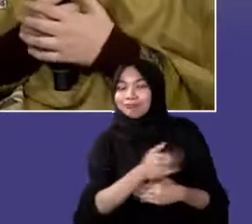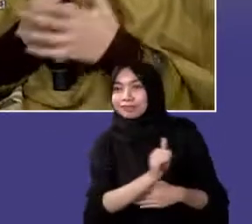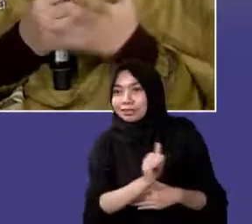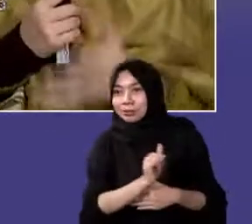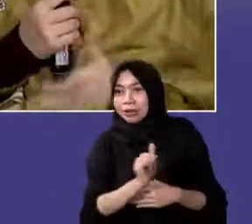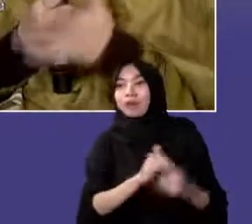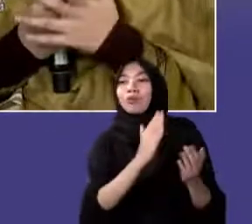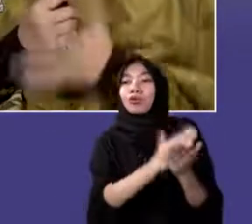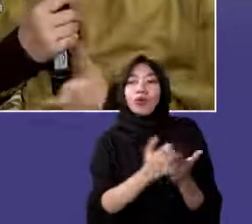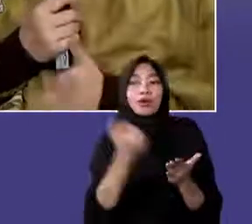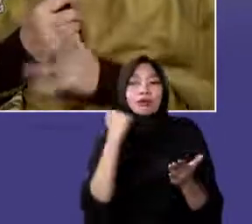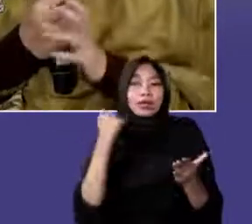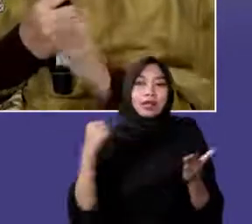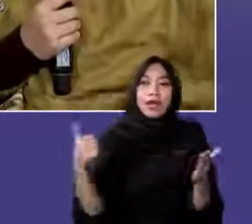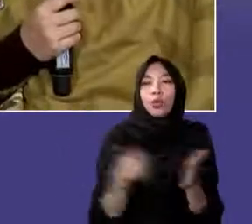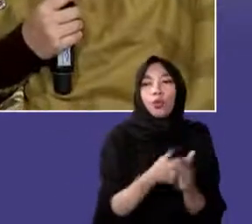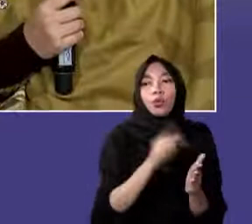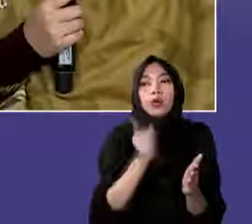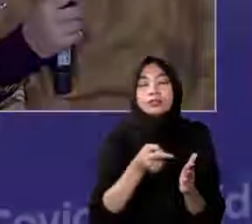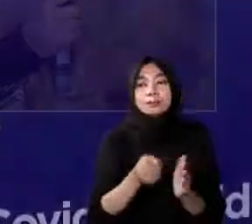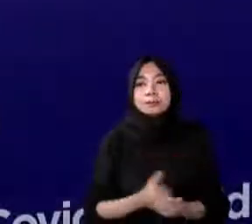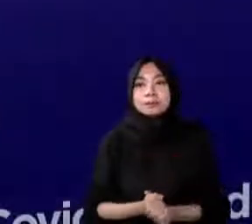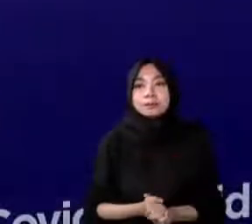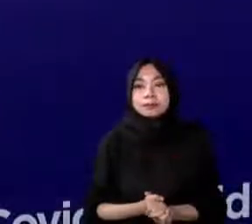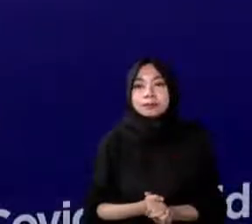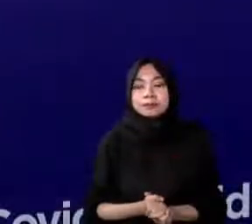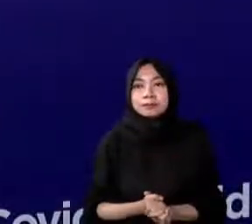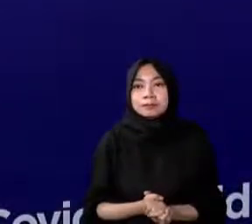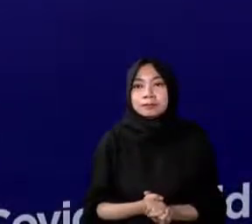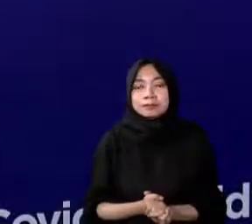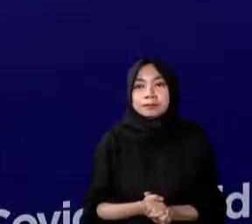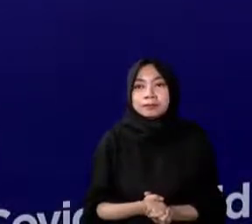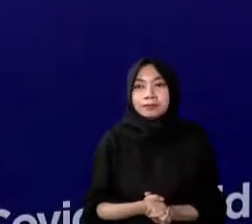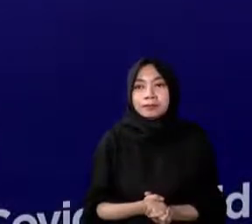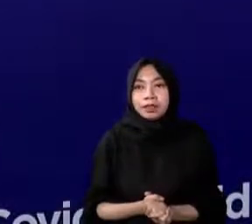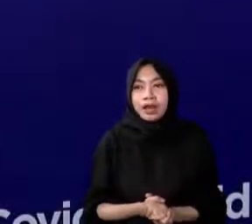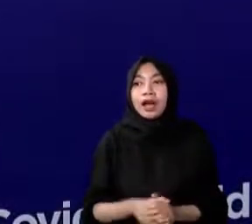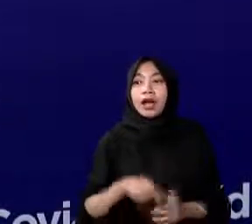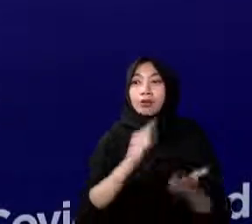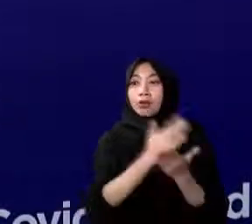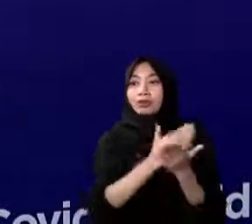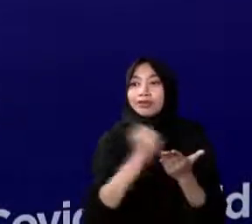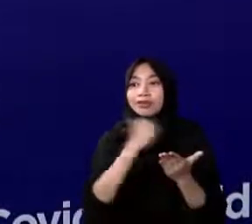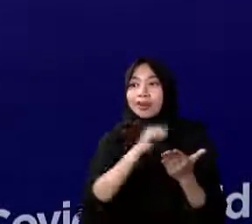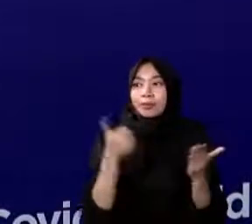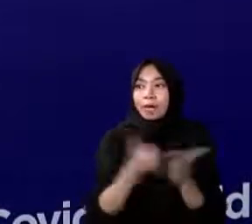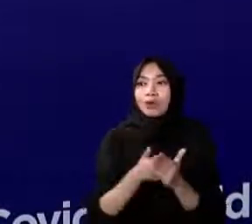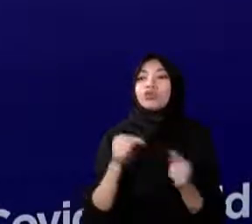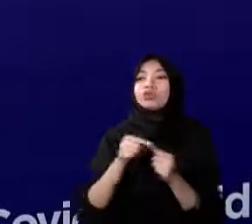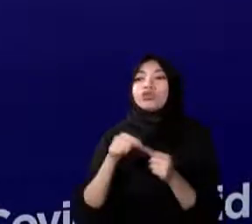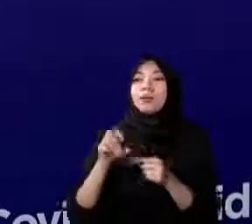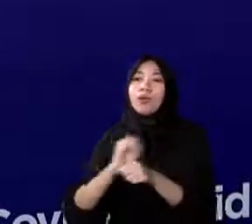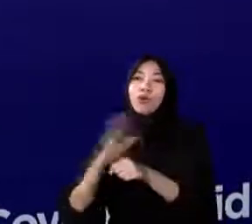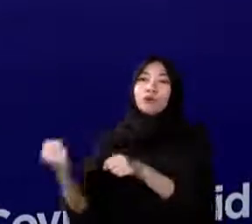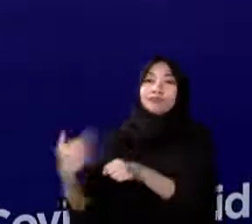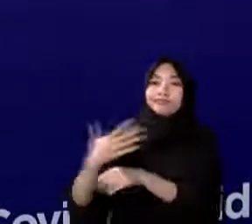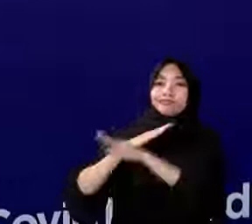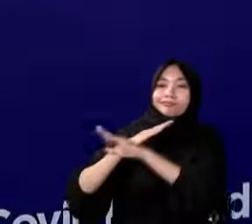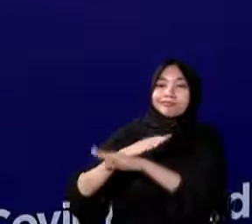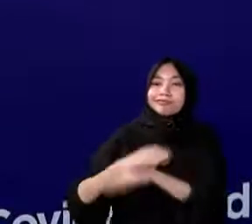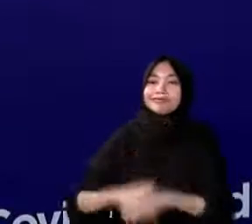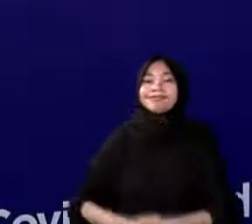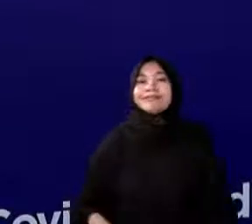adalah disiplin menerapkan 3M dimanapun berada. Ini adalah kunci untuk memutus rantai penularan COVID-19 di